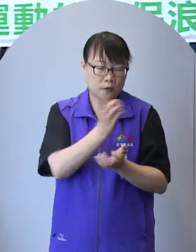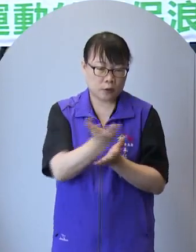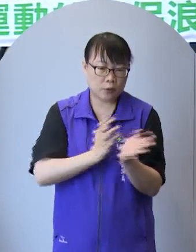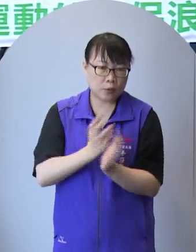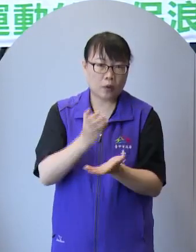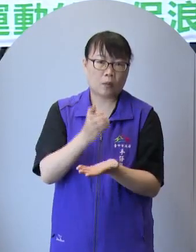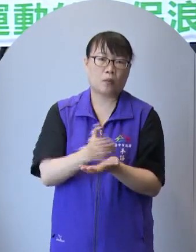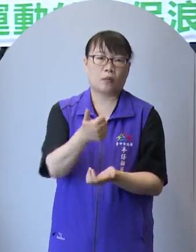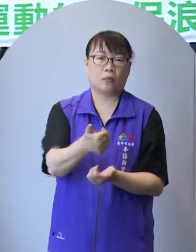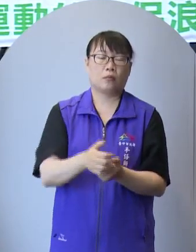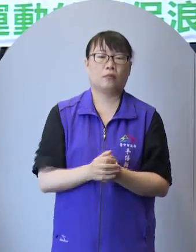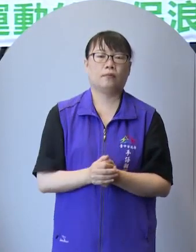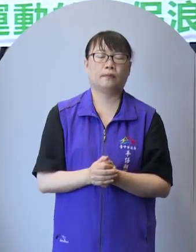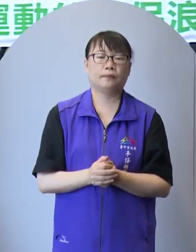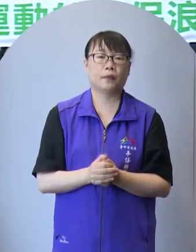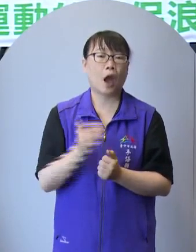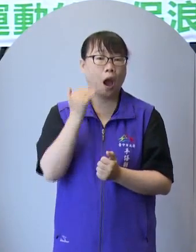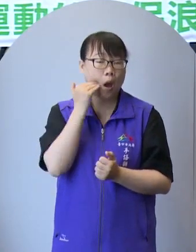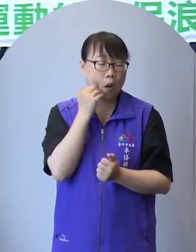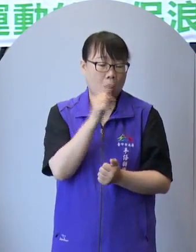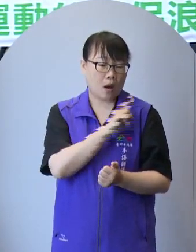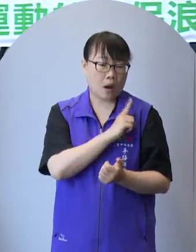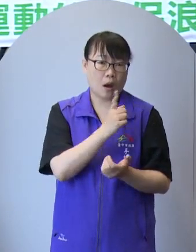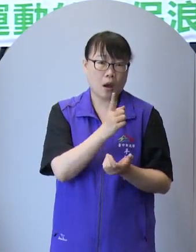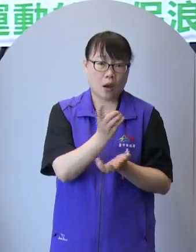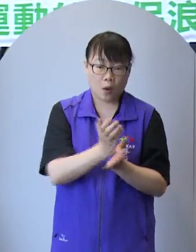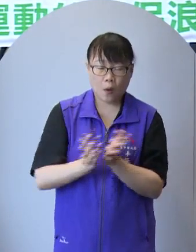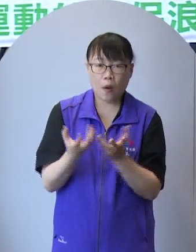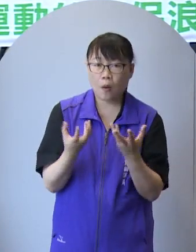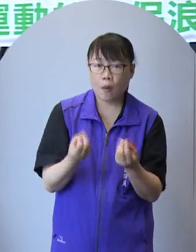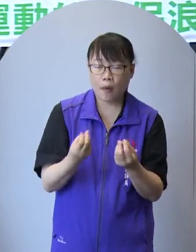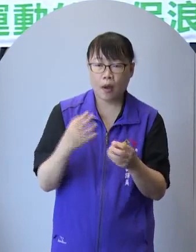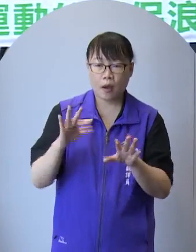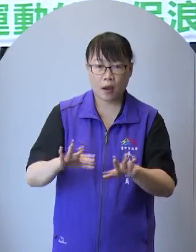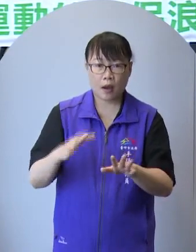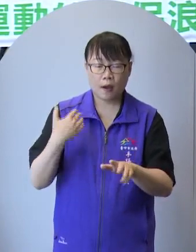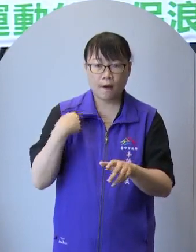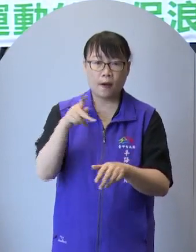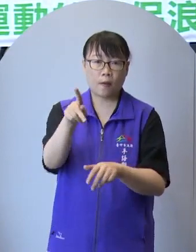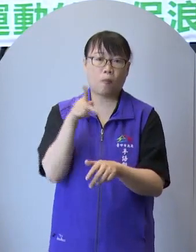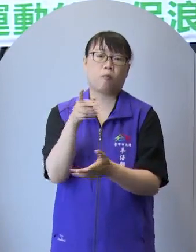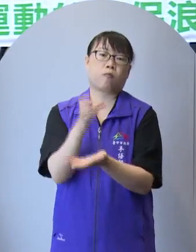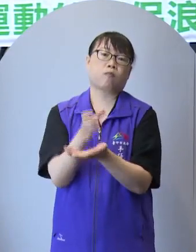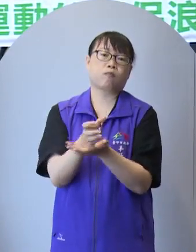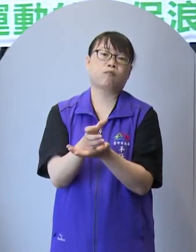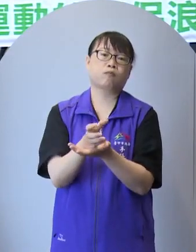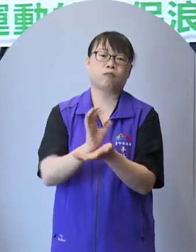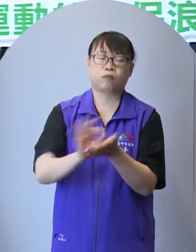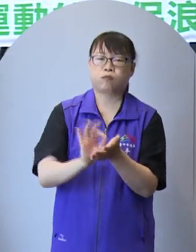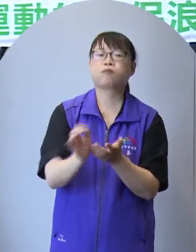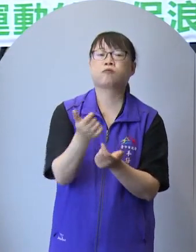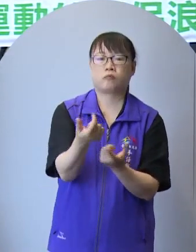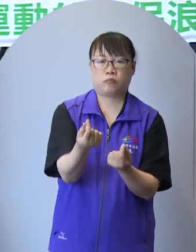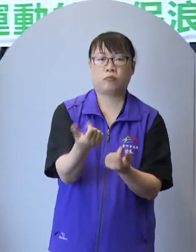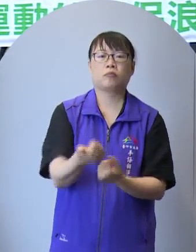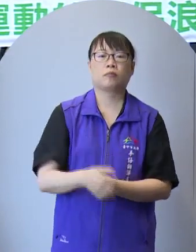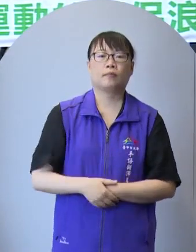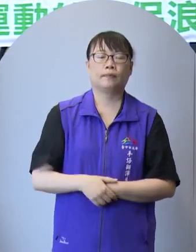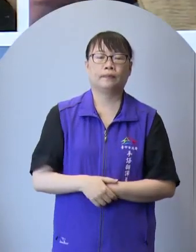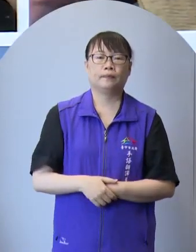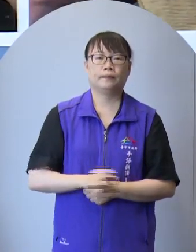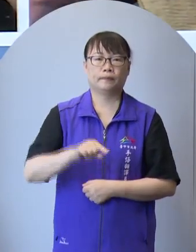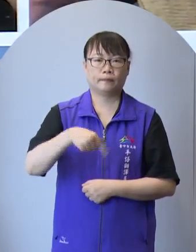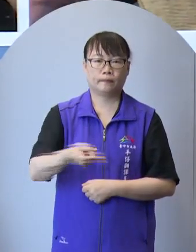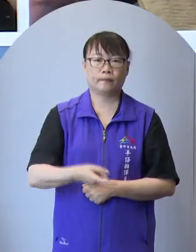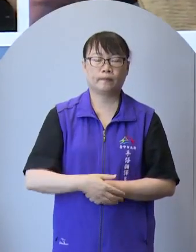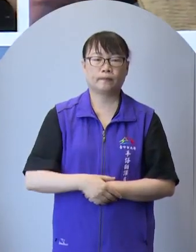来携带，包括自备。那如果没有自备的话，它现在有一些循环杯的使用，好，循环杯的使用，好。在下